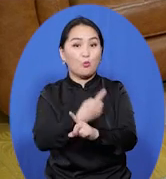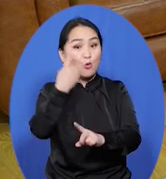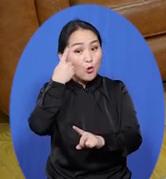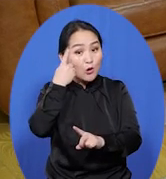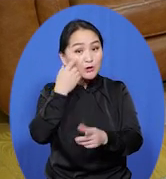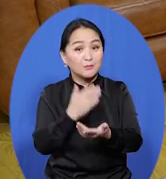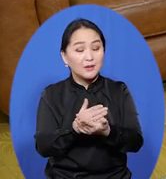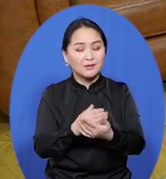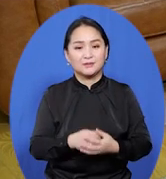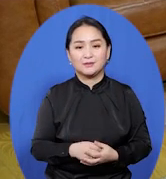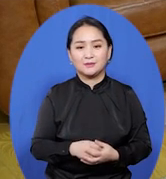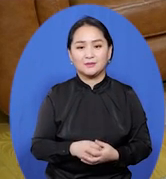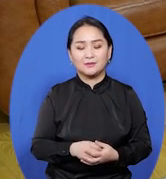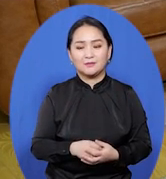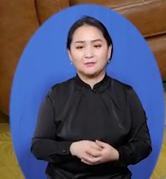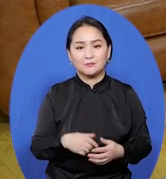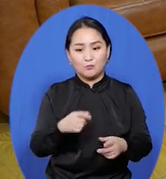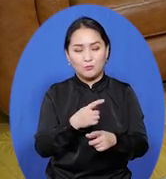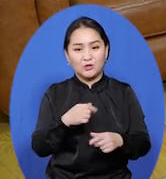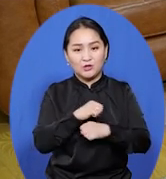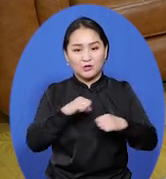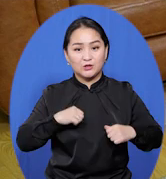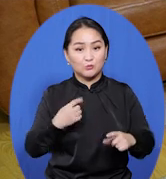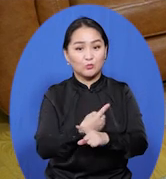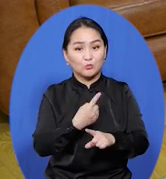Буруу ойлголт тэр нь цаашаа ингээд бүр иргэд дээр яг тийм ойлголт болж очиод